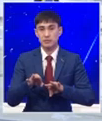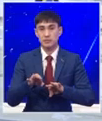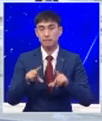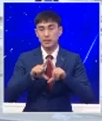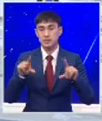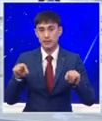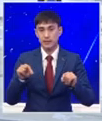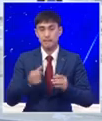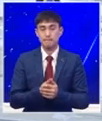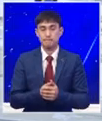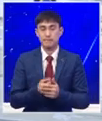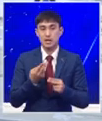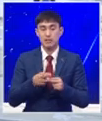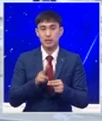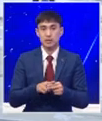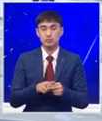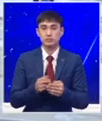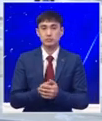зданий. Вот, поэтому